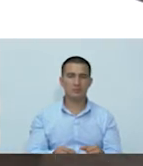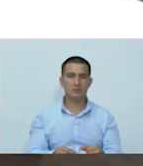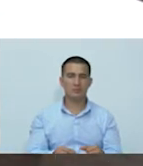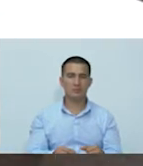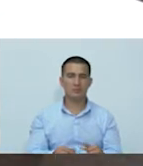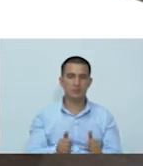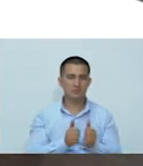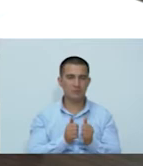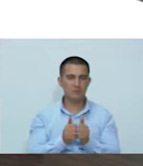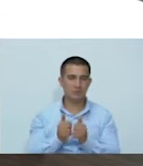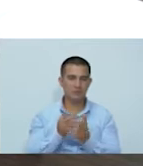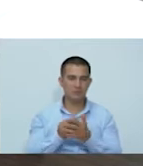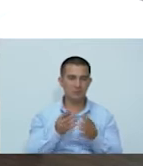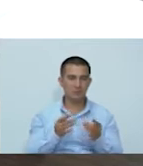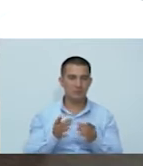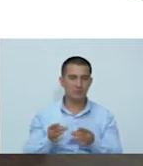bir-biri bilan yopishtirib chiqamiz.